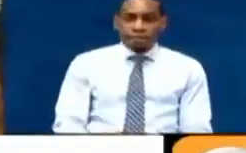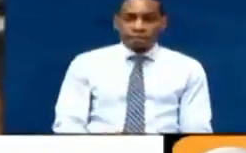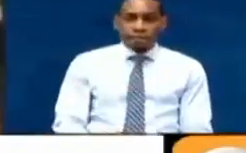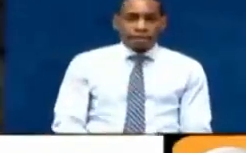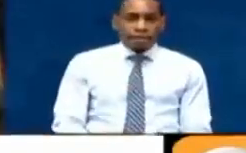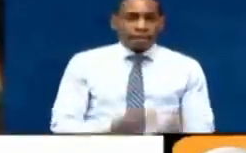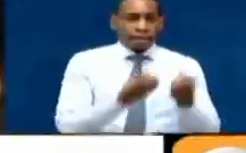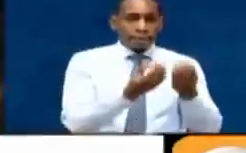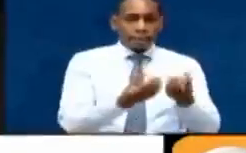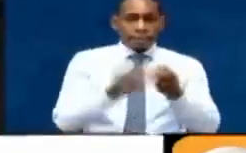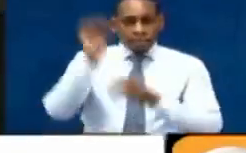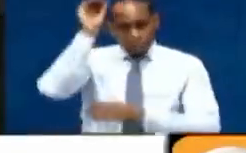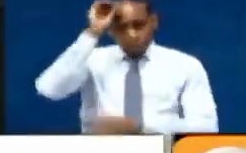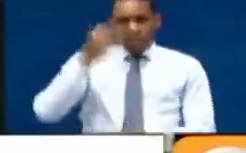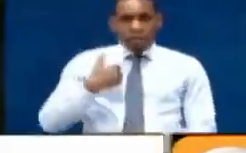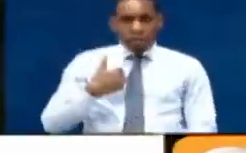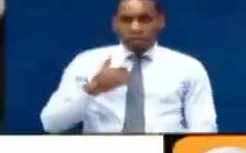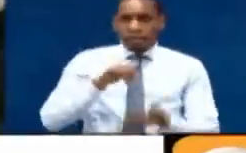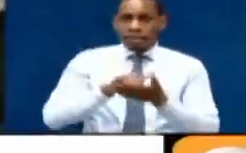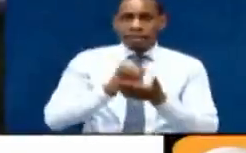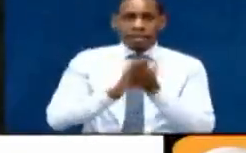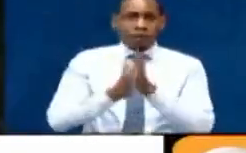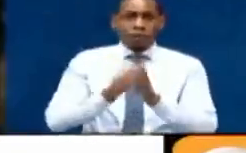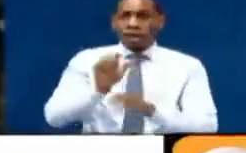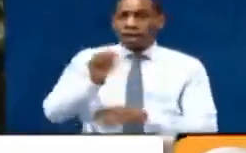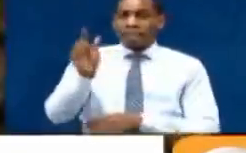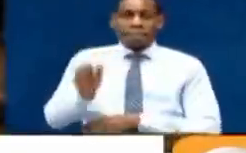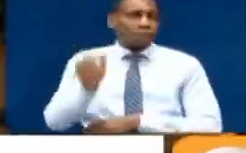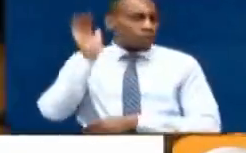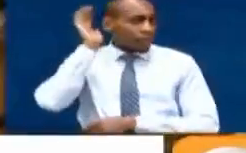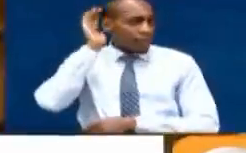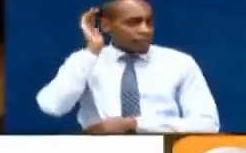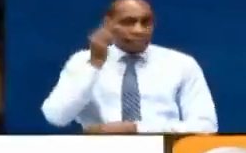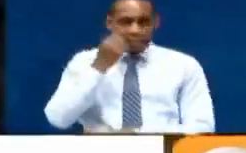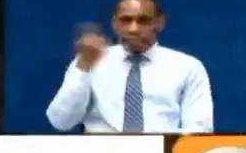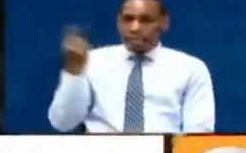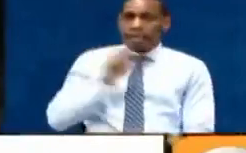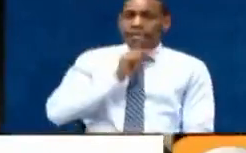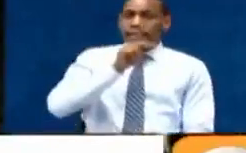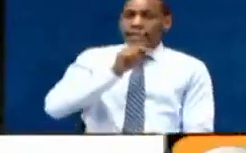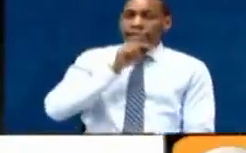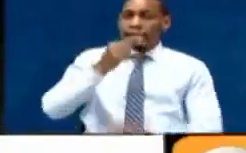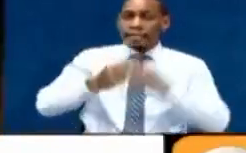Wengi wana mengi ya kusema, kusiwe na wakusikiliza.